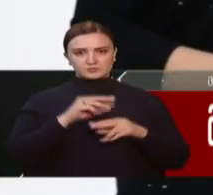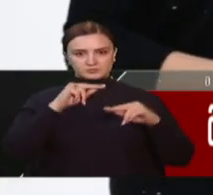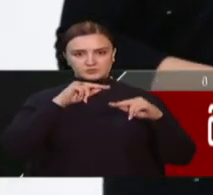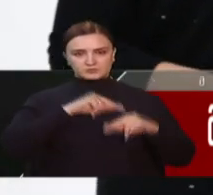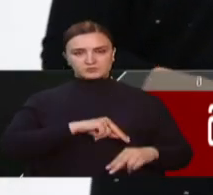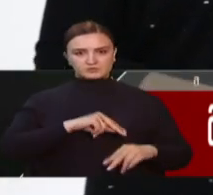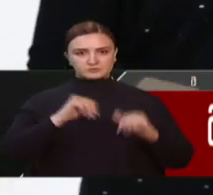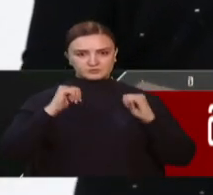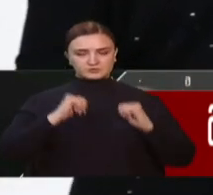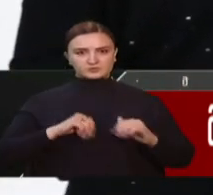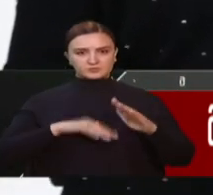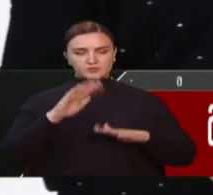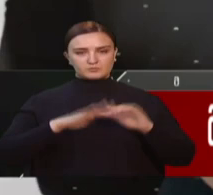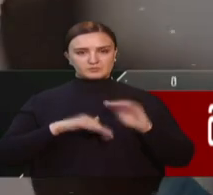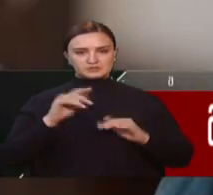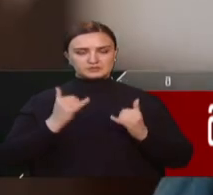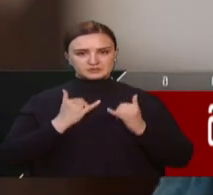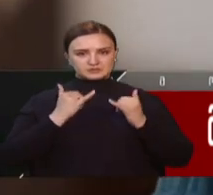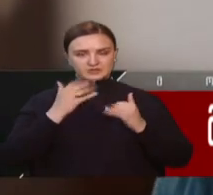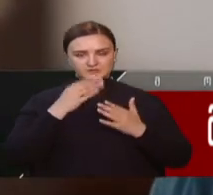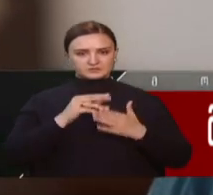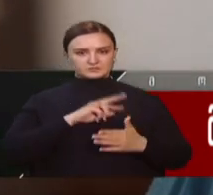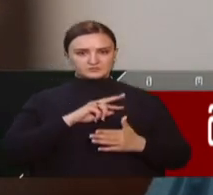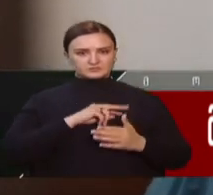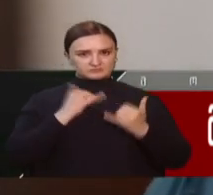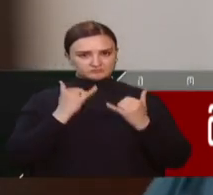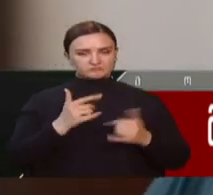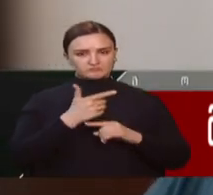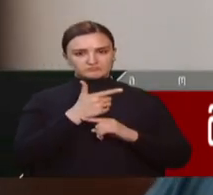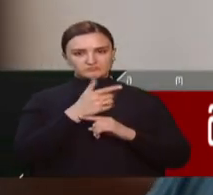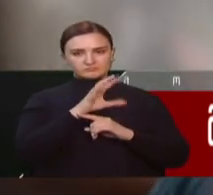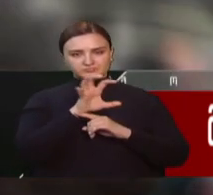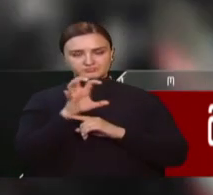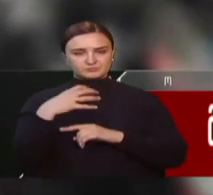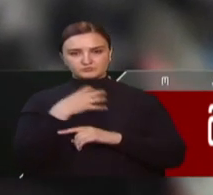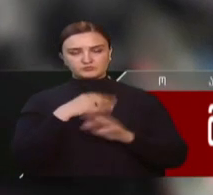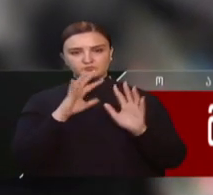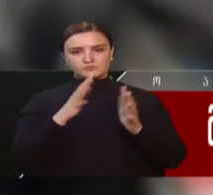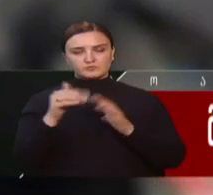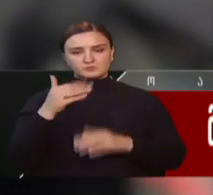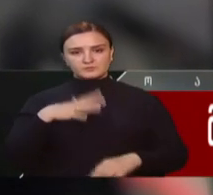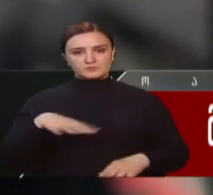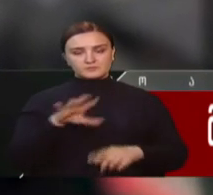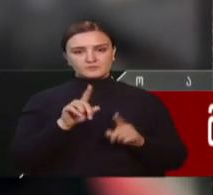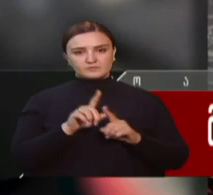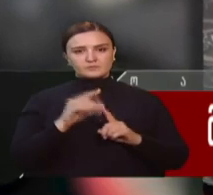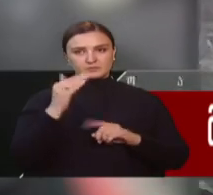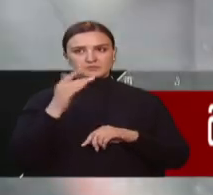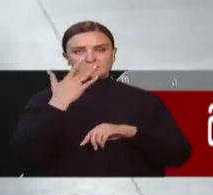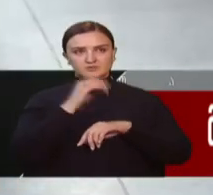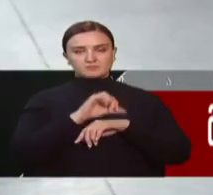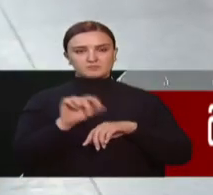shromis moqvare mshvidi profesiisatvis davdadebuli adamiani iqo. Ashukebda mnishnelovan moulenebs rogorc sakartveloshi aseve mis pargebs